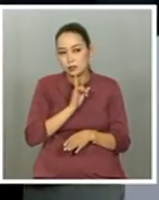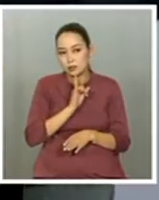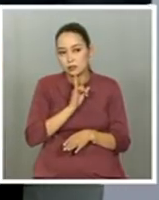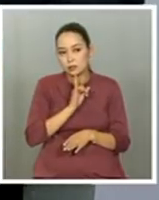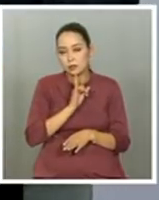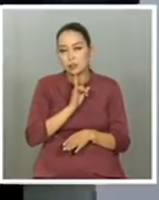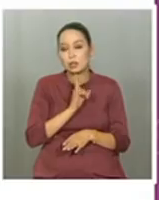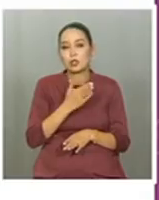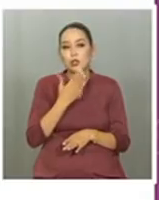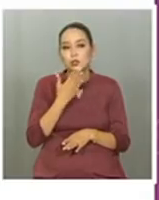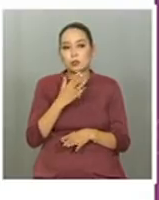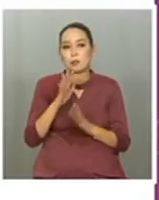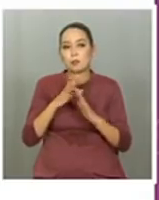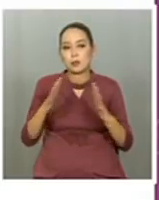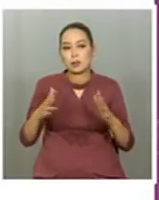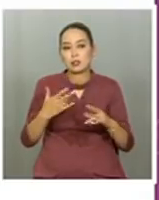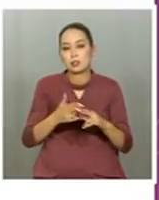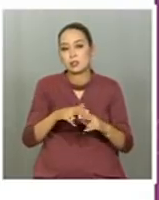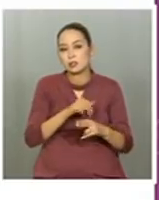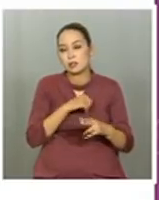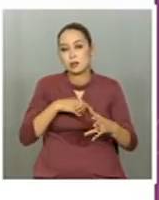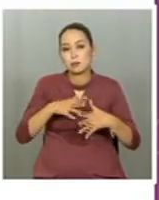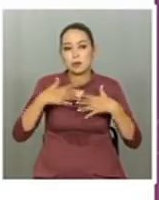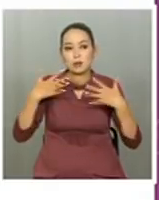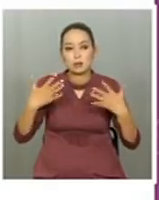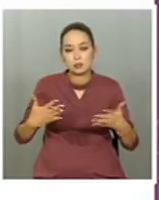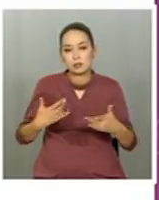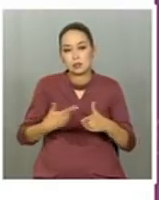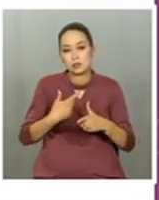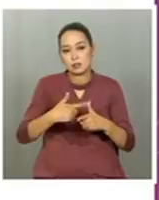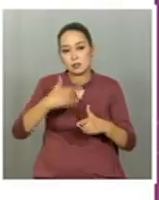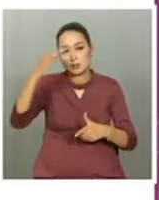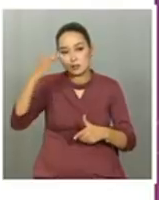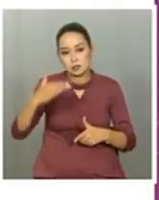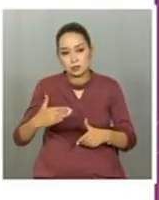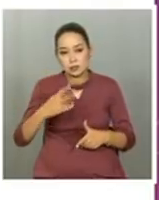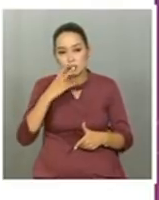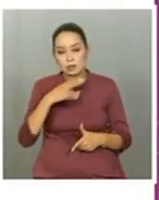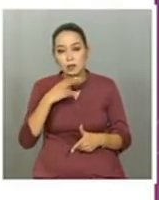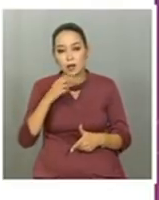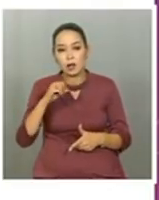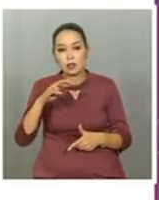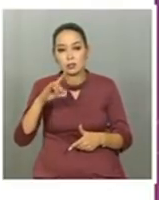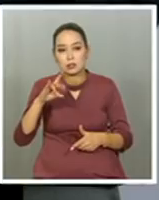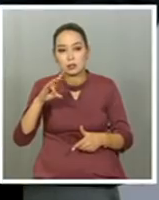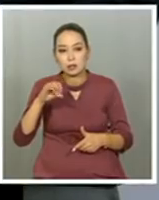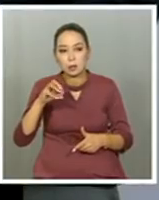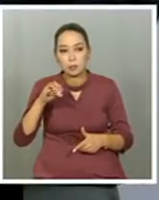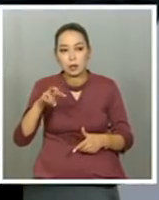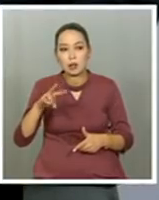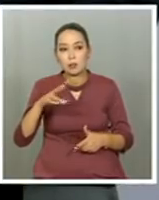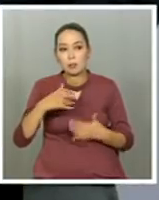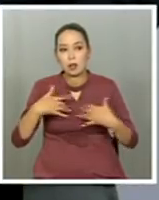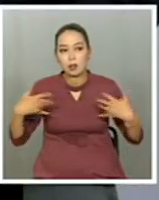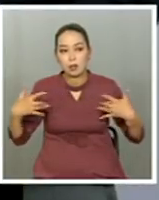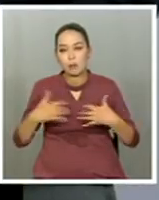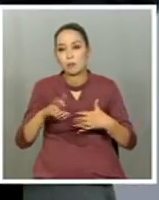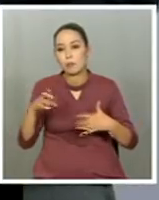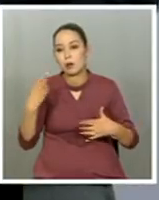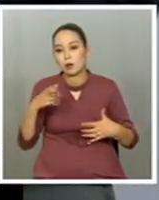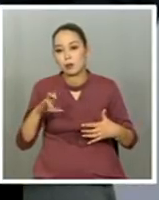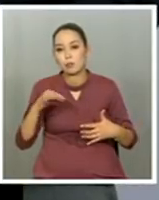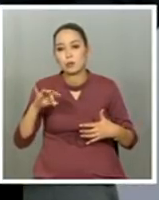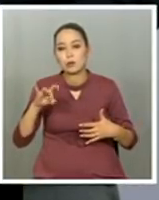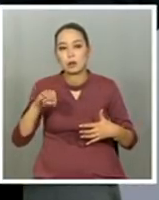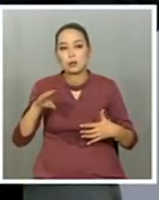өте көп, олардың ең кең танымалдары Алтынемел, Баянауыл, Бурабай, Бұйратау, Жоңғаралтау,